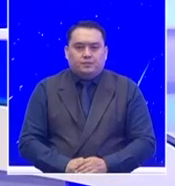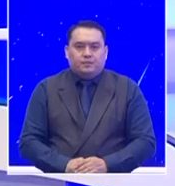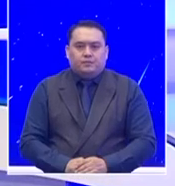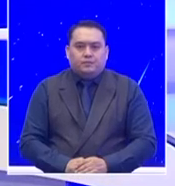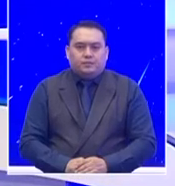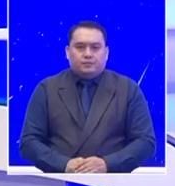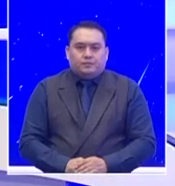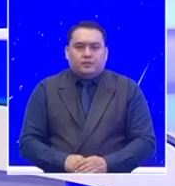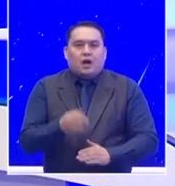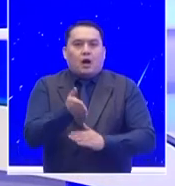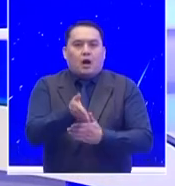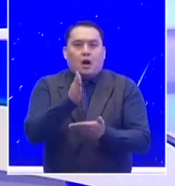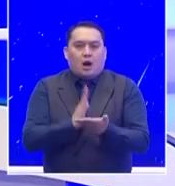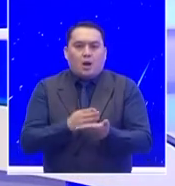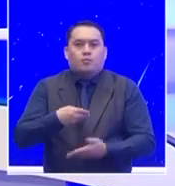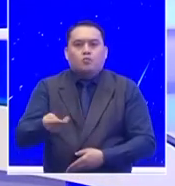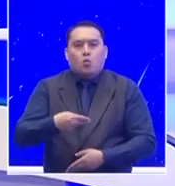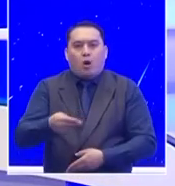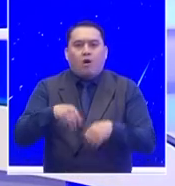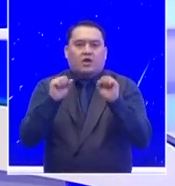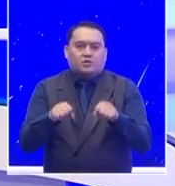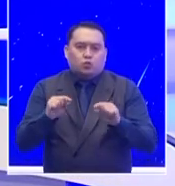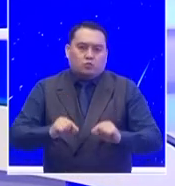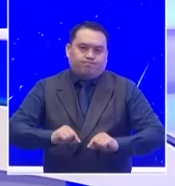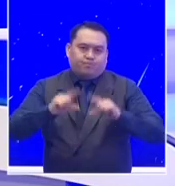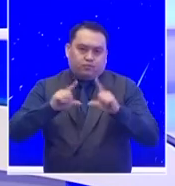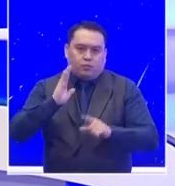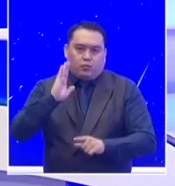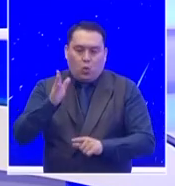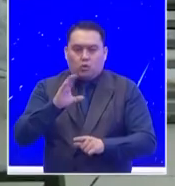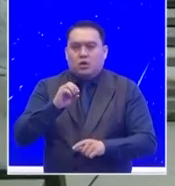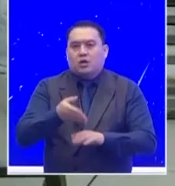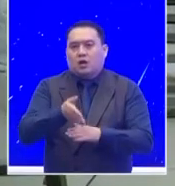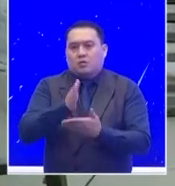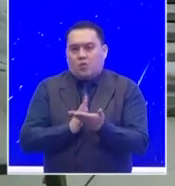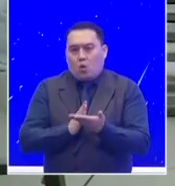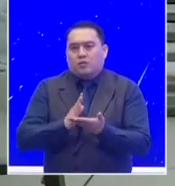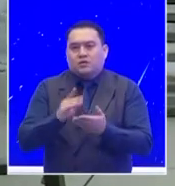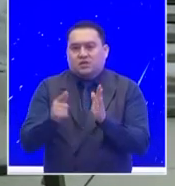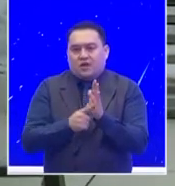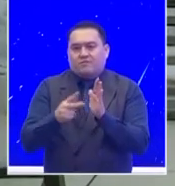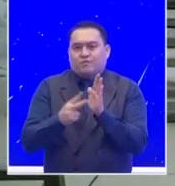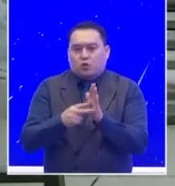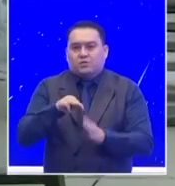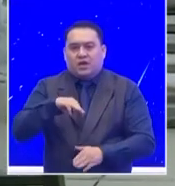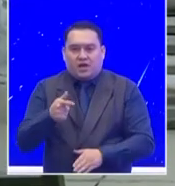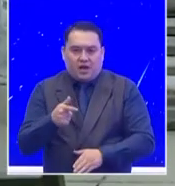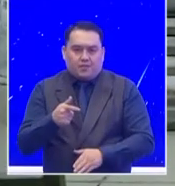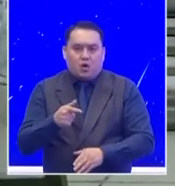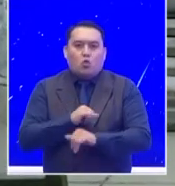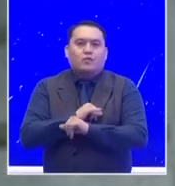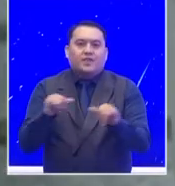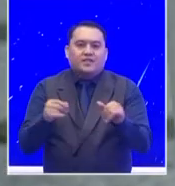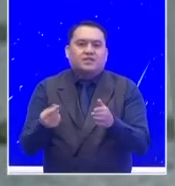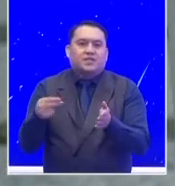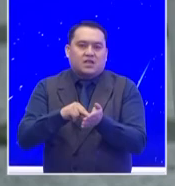Хлеб и мука могут подорожать в Казахстане. Есть вероятность, что социальный батон подорожает на 7-8 тенге. Вырастет